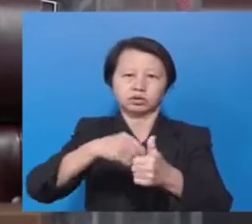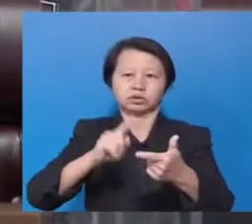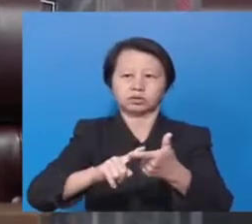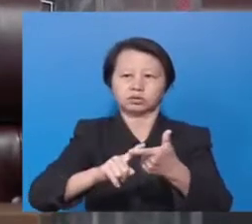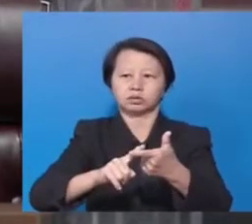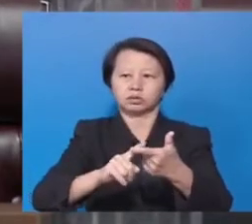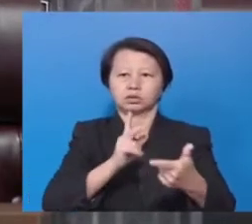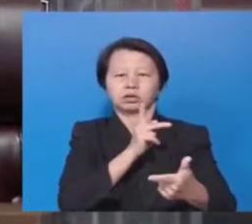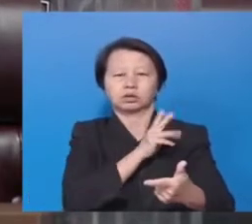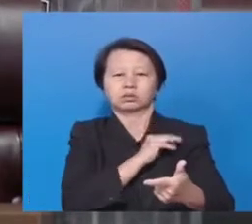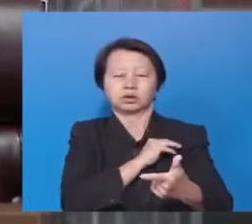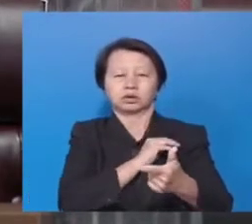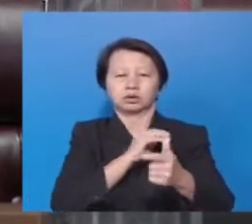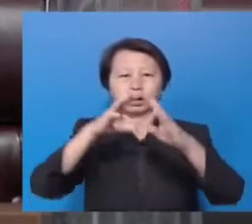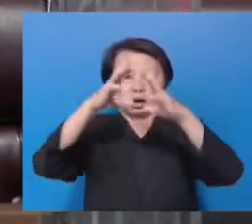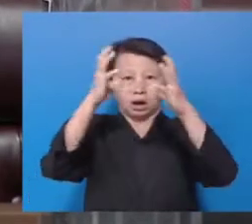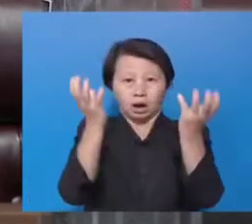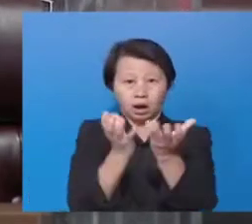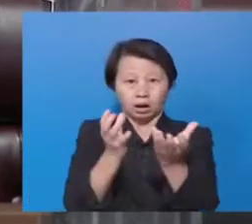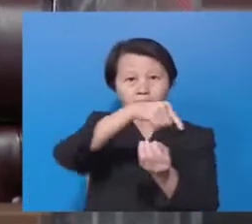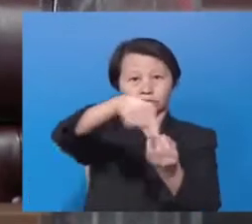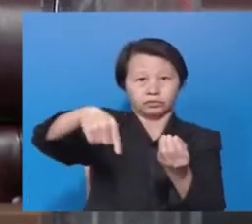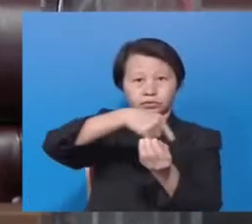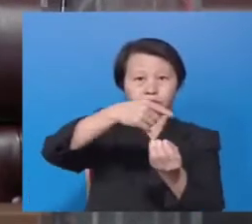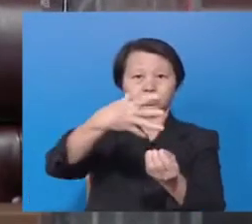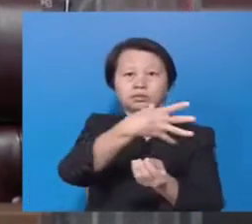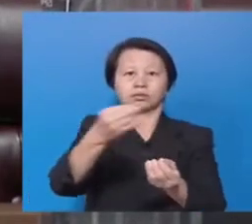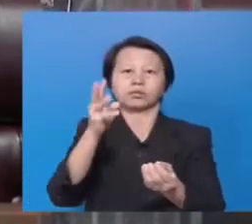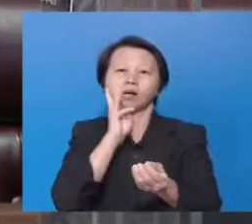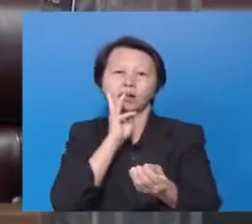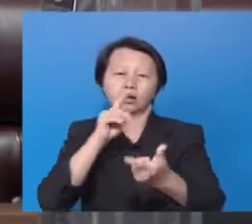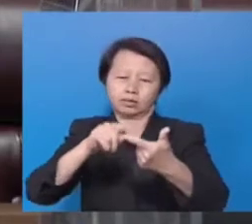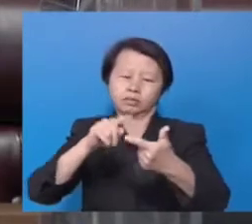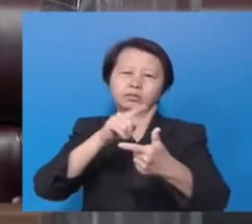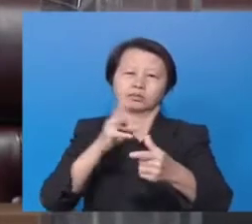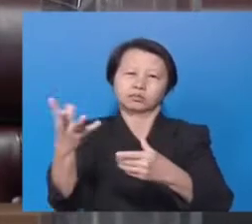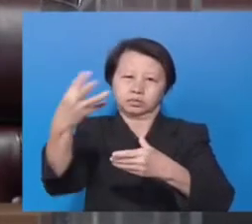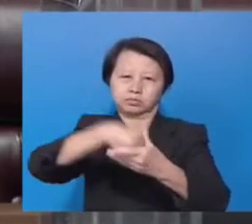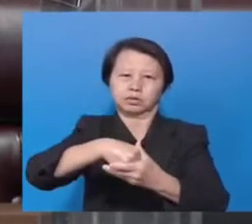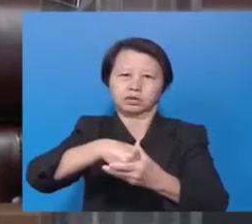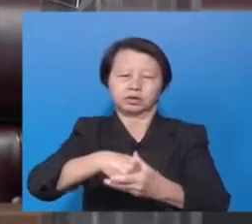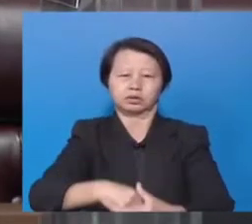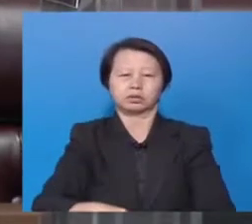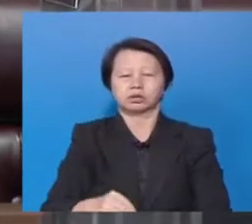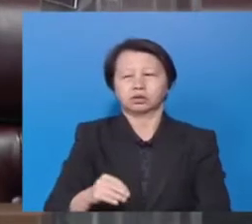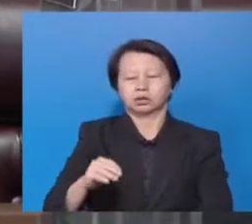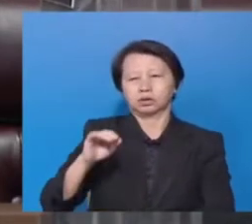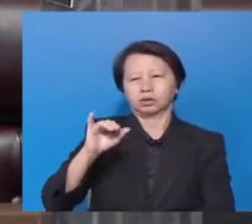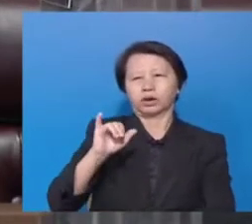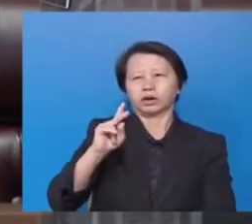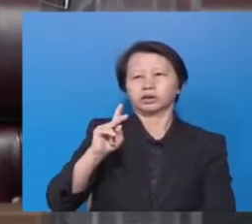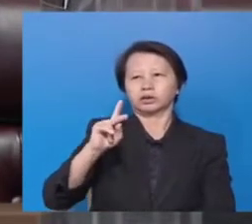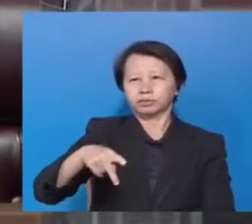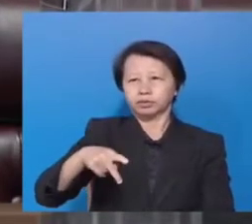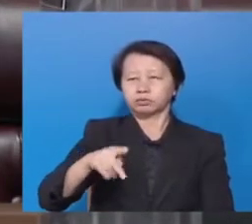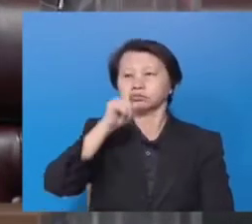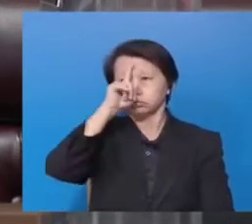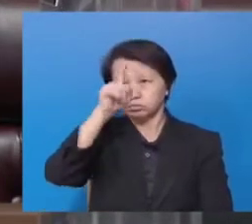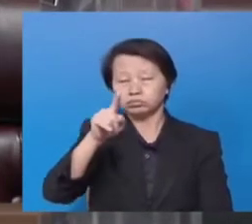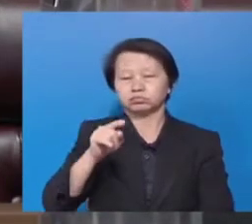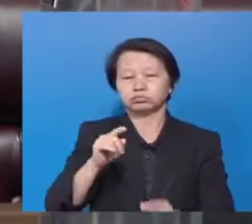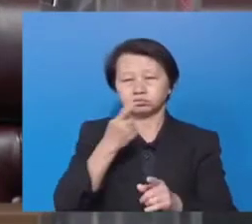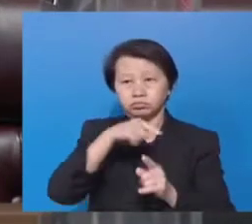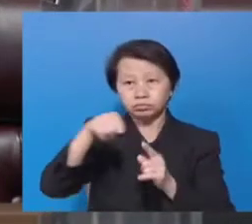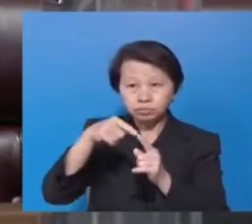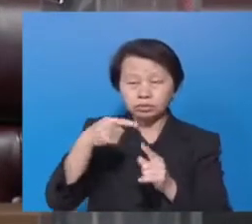Kementerian alam sekitar dan air eh tasbih Bertuah sebenarnya memanglah tak